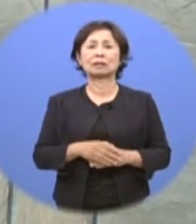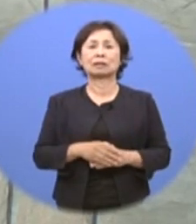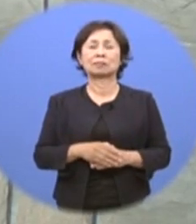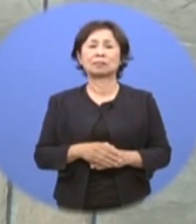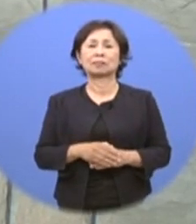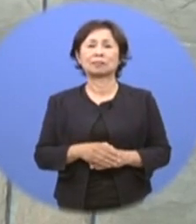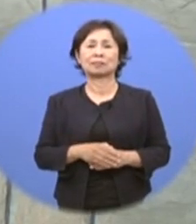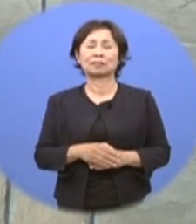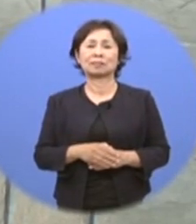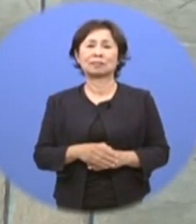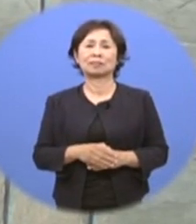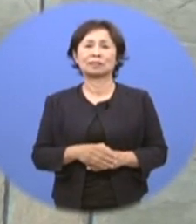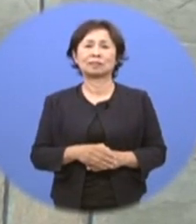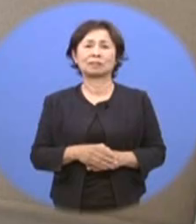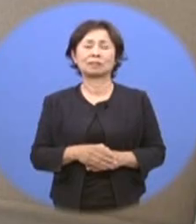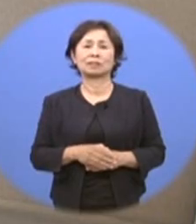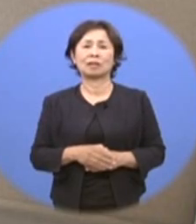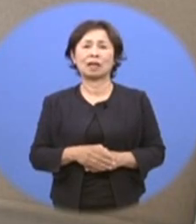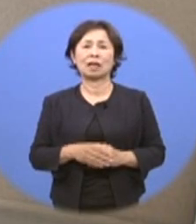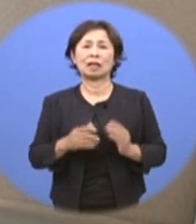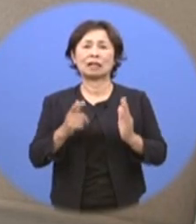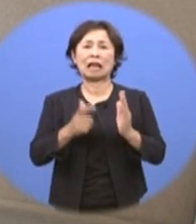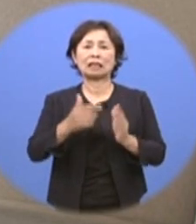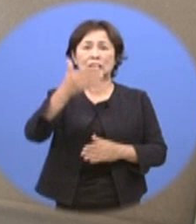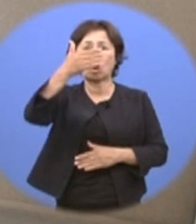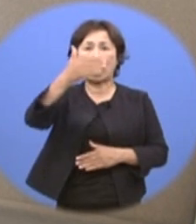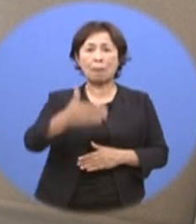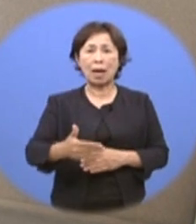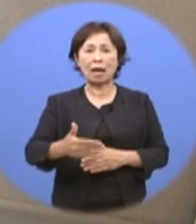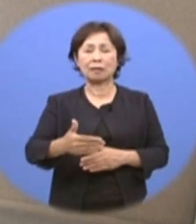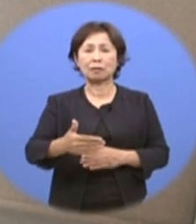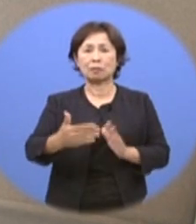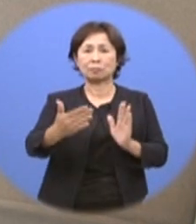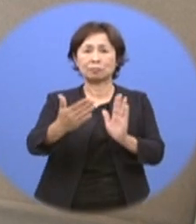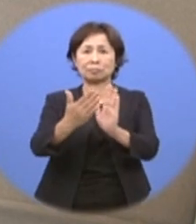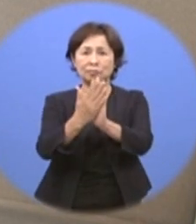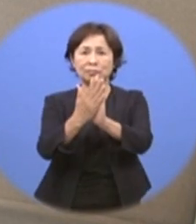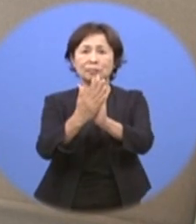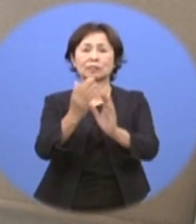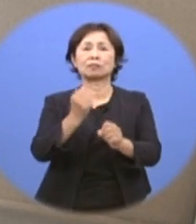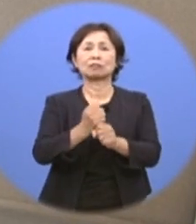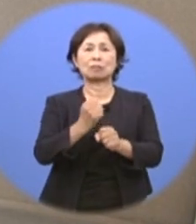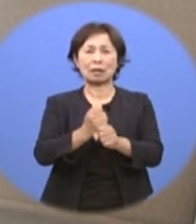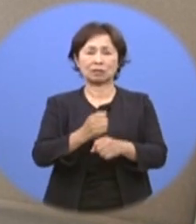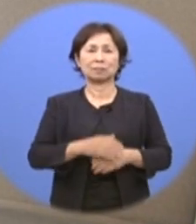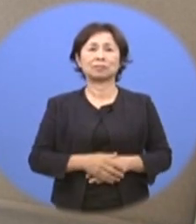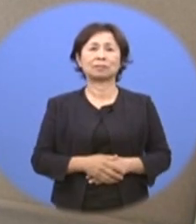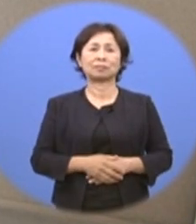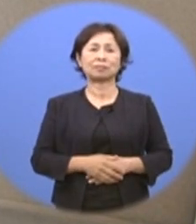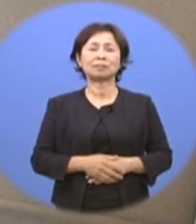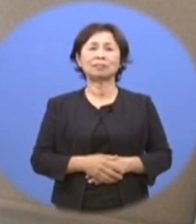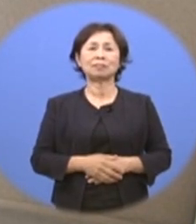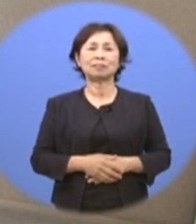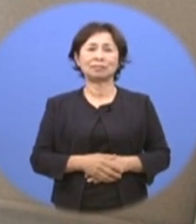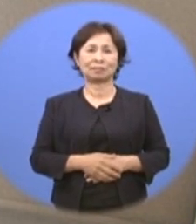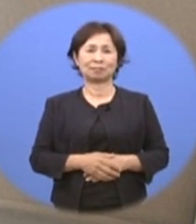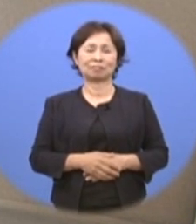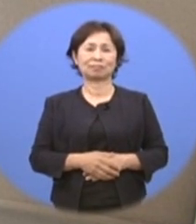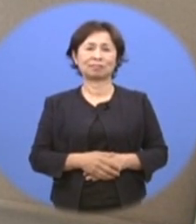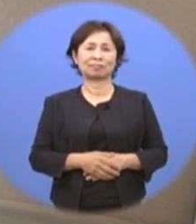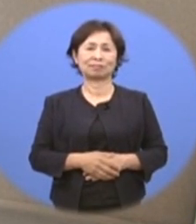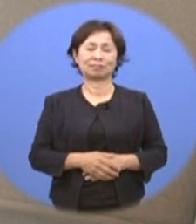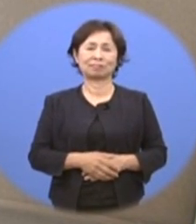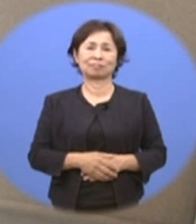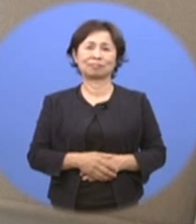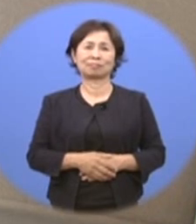後に耐震壁ができるという形になります。でリフォームと